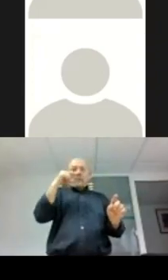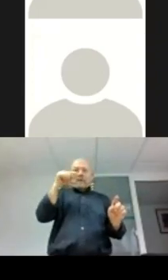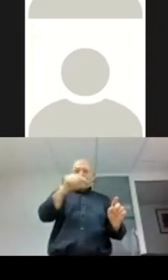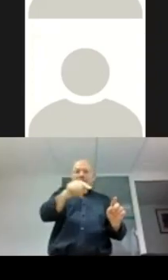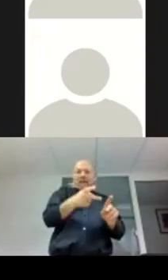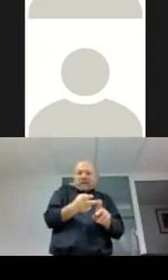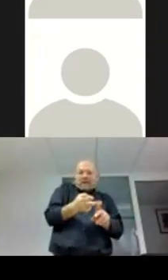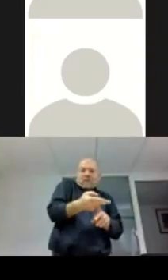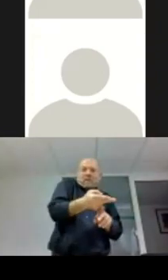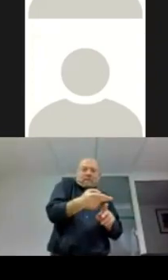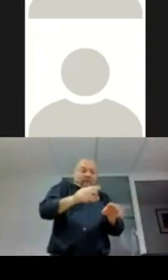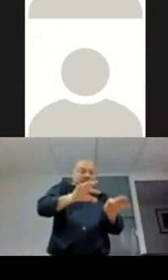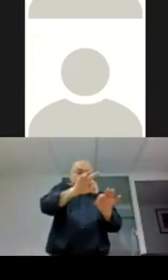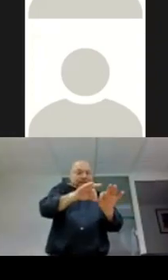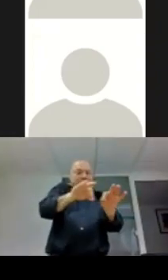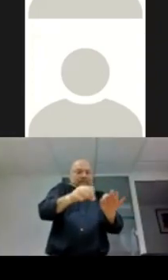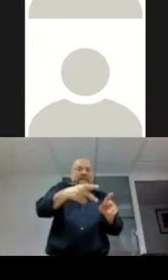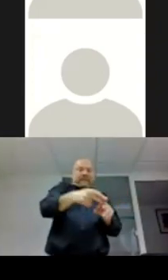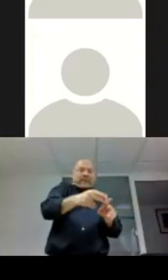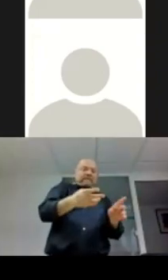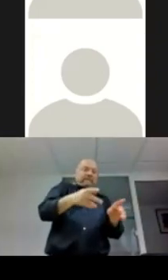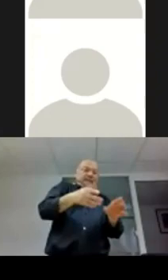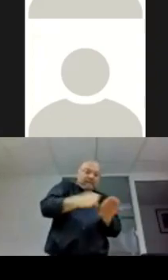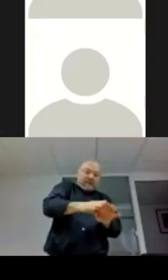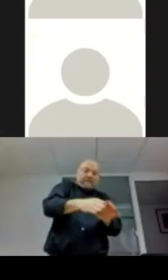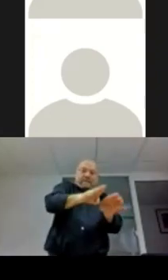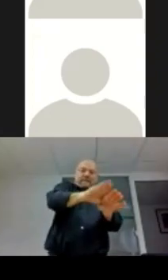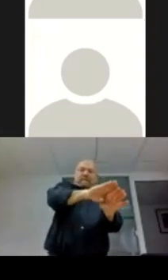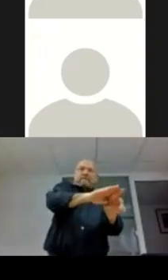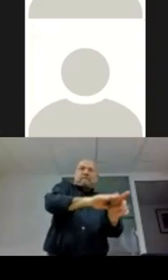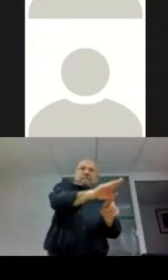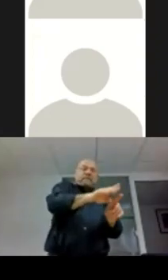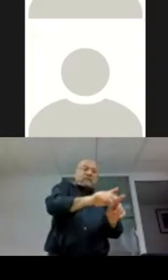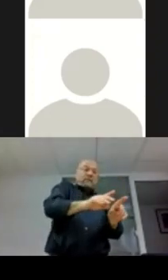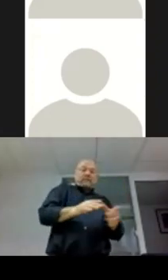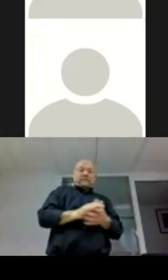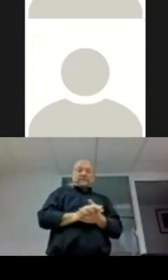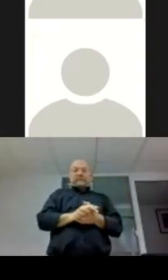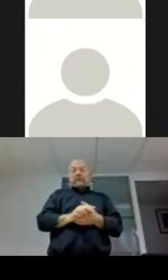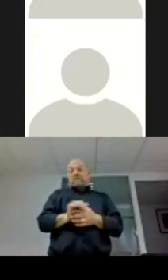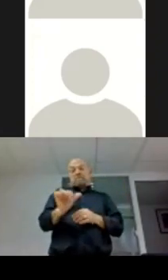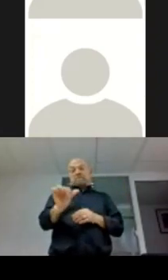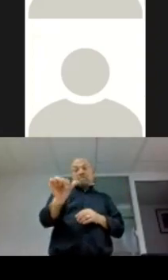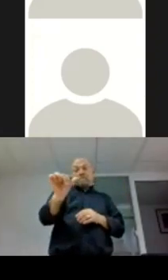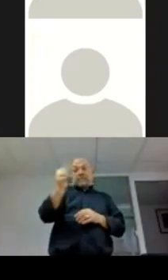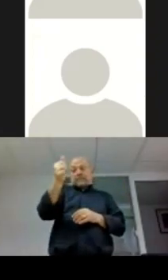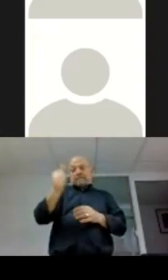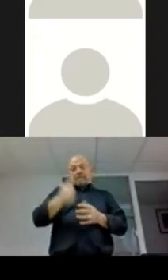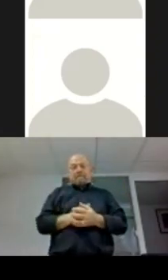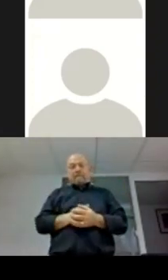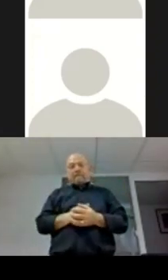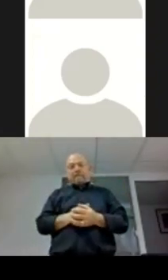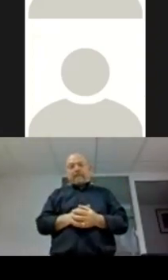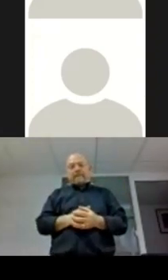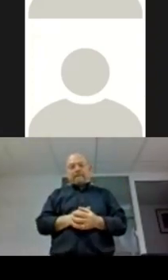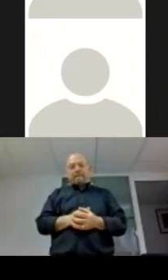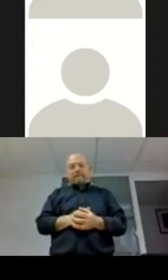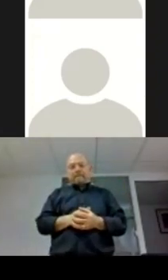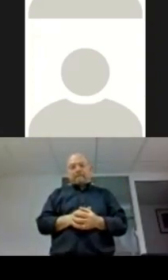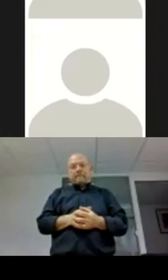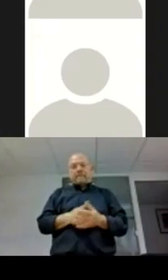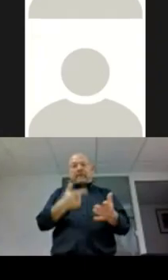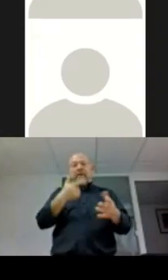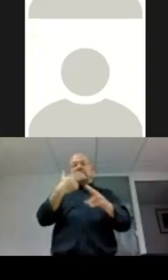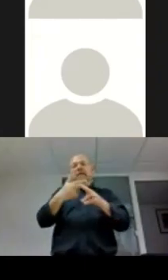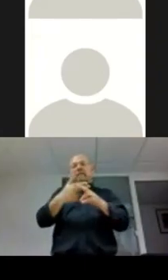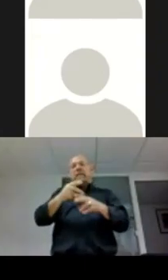là, il va falloir aller chercher les vaisseaux ici, et pas seulement aller couper juste à côté de la tumeur. Ça, c'est le